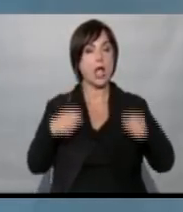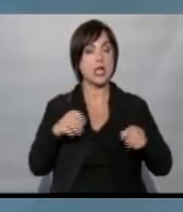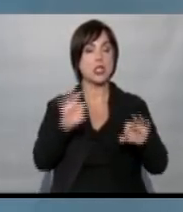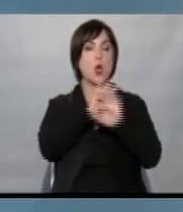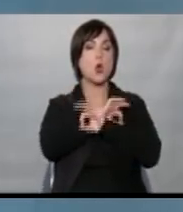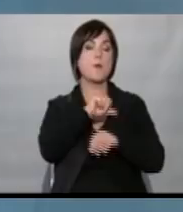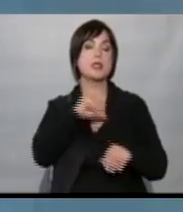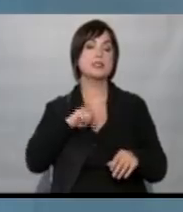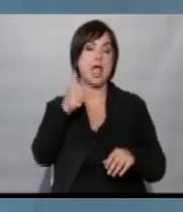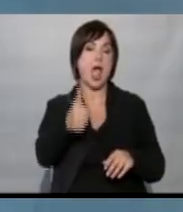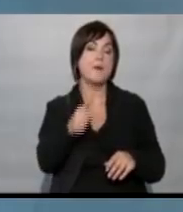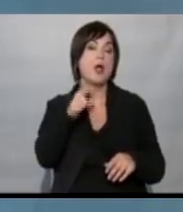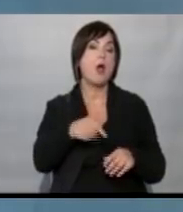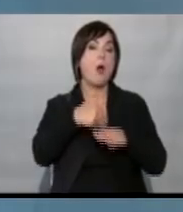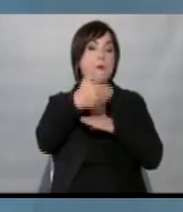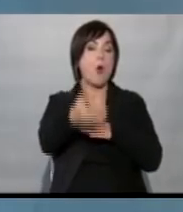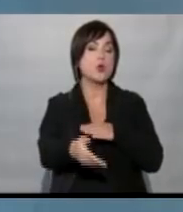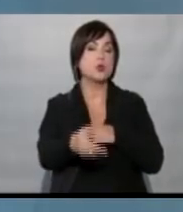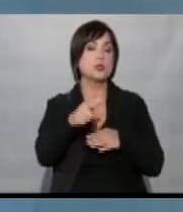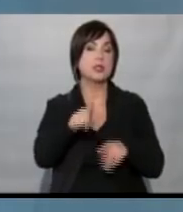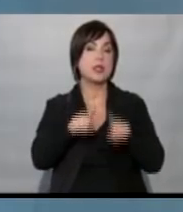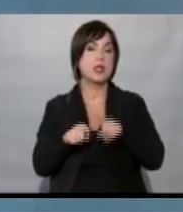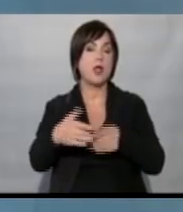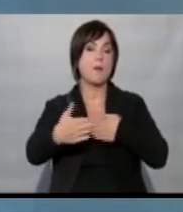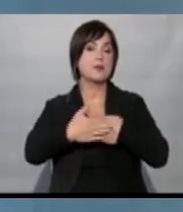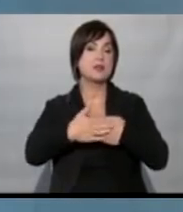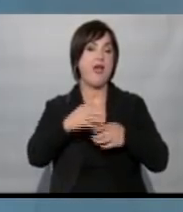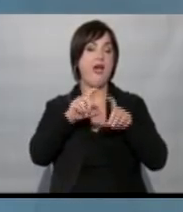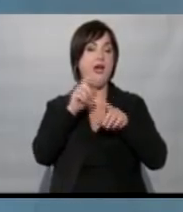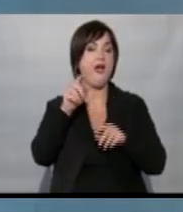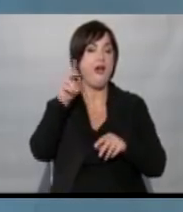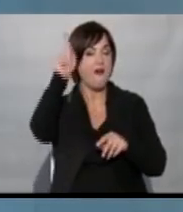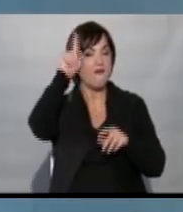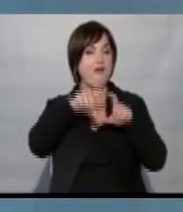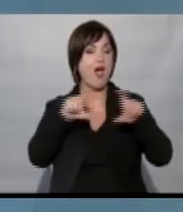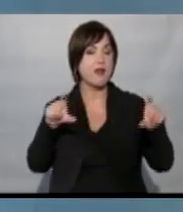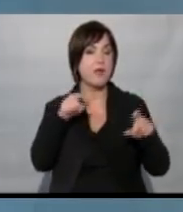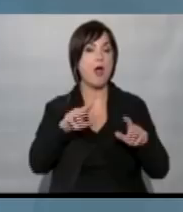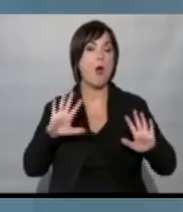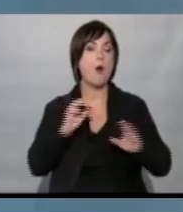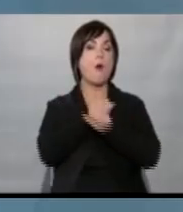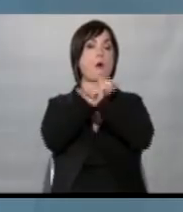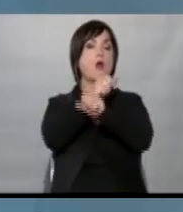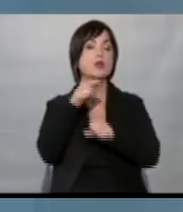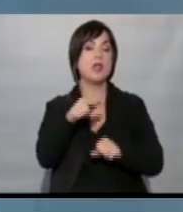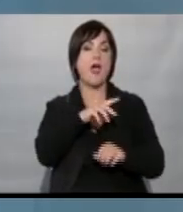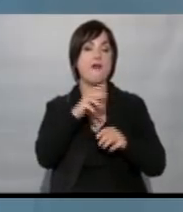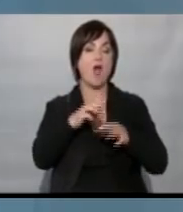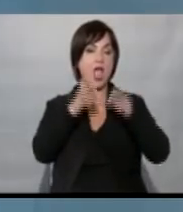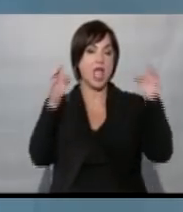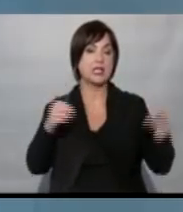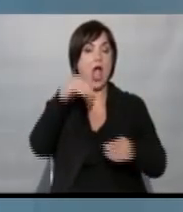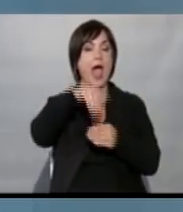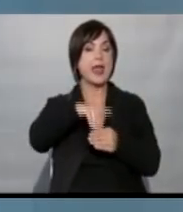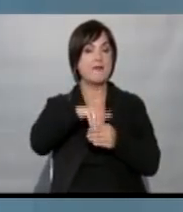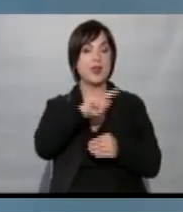умрел сам неколку години подоцна на некоја оближна фарма. Македонија бойкотира пак деновиве во фокусот на јавноста, откако